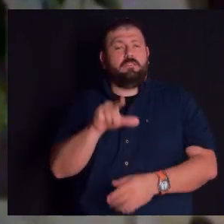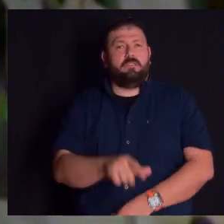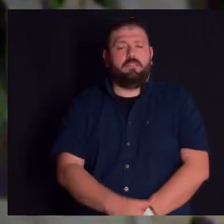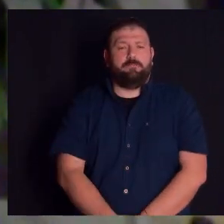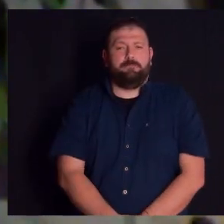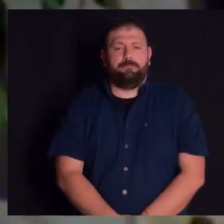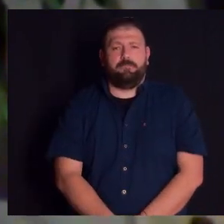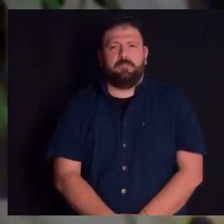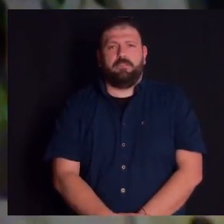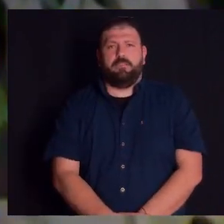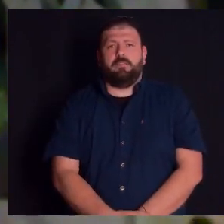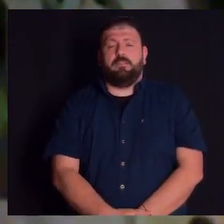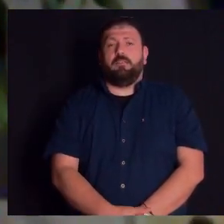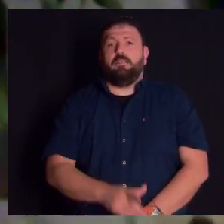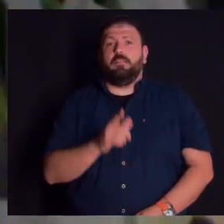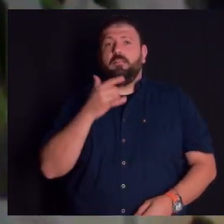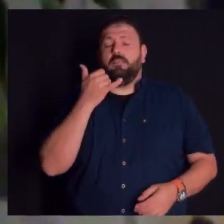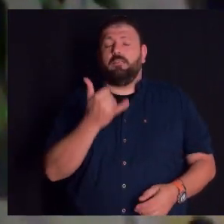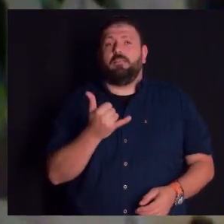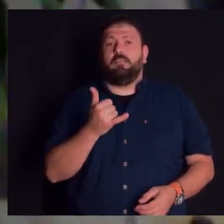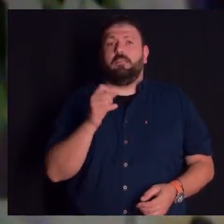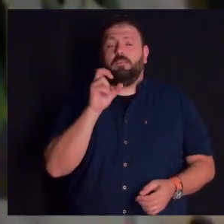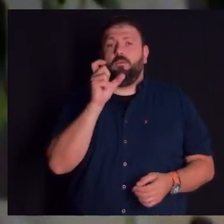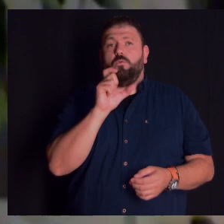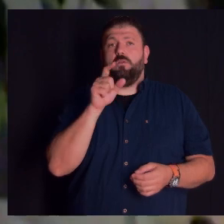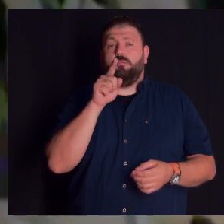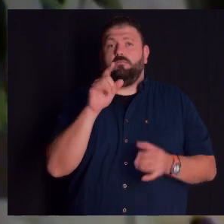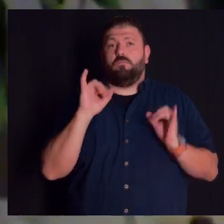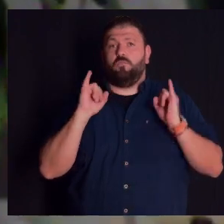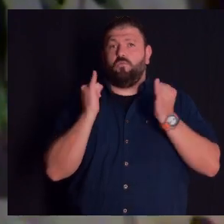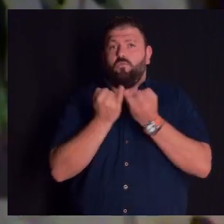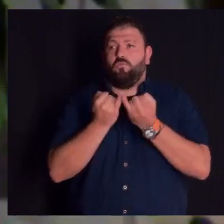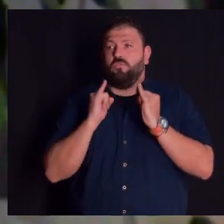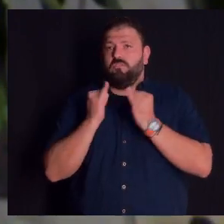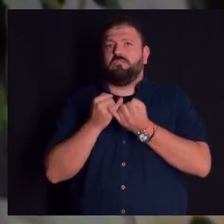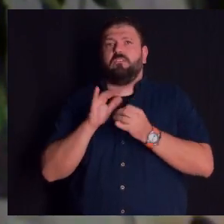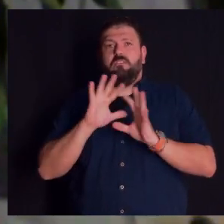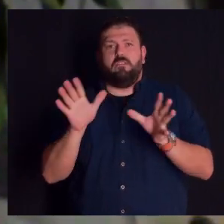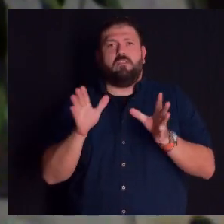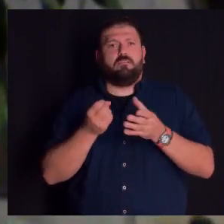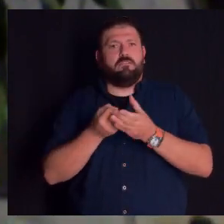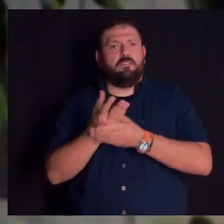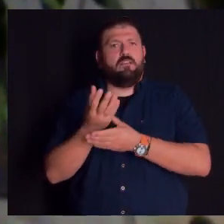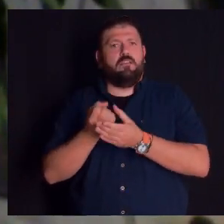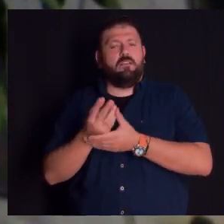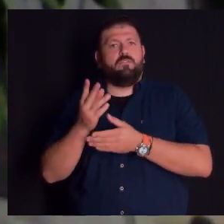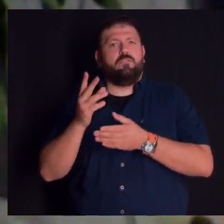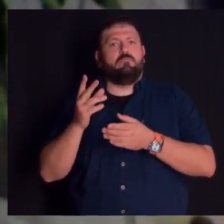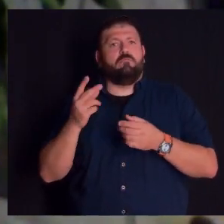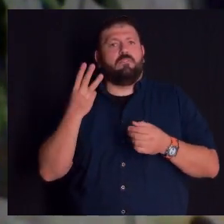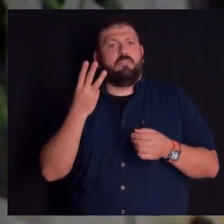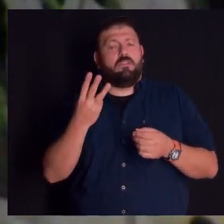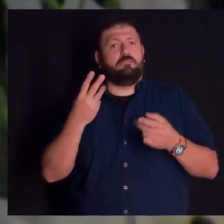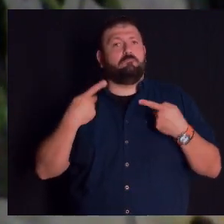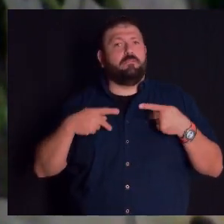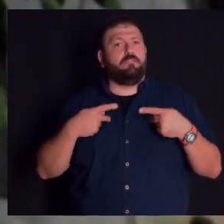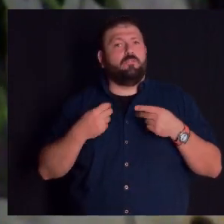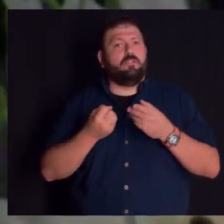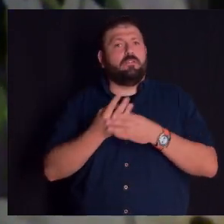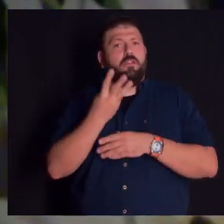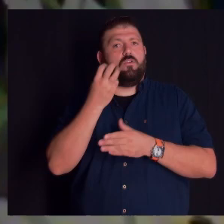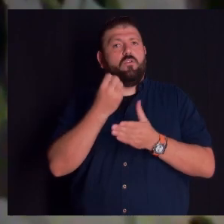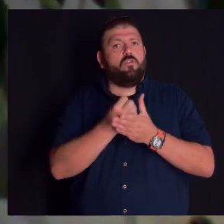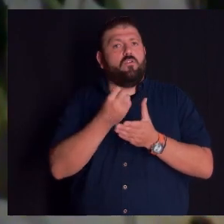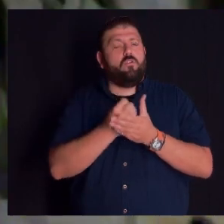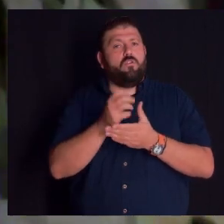премьера. Y a través And de estas through juntas these surgieron meetings, 3 oro premier.